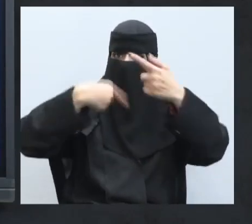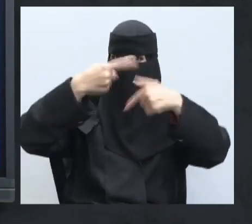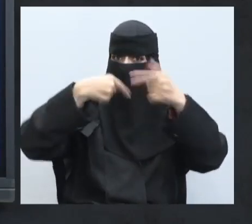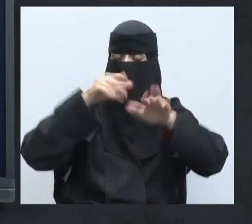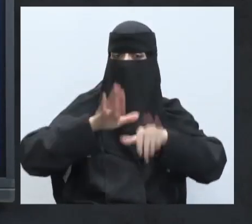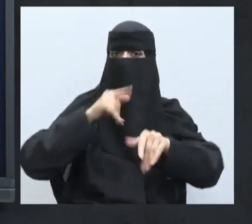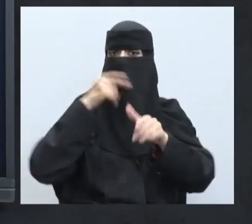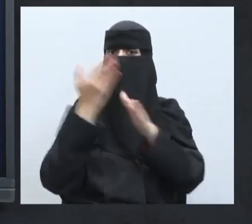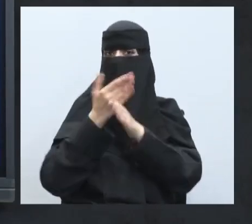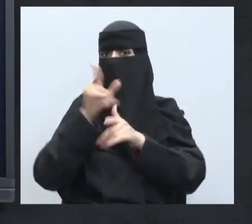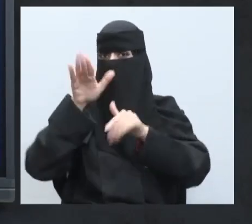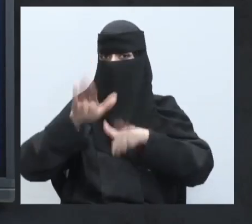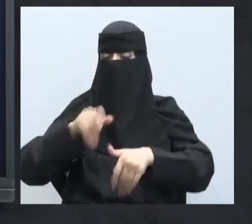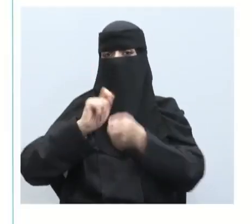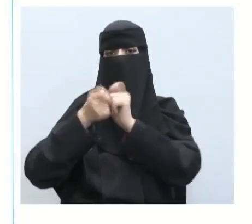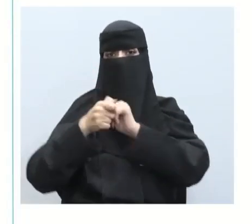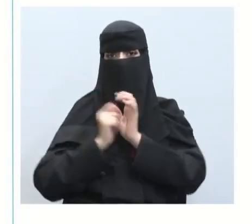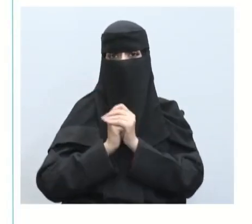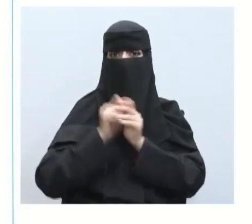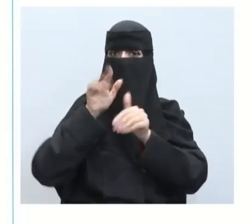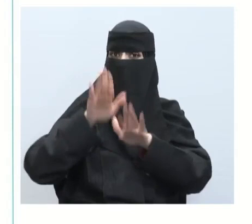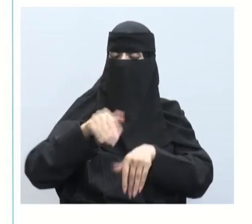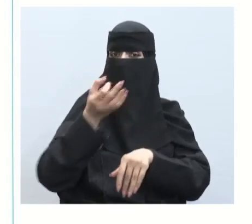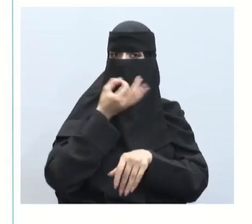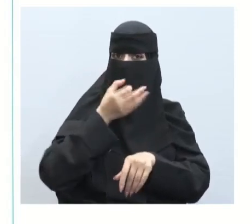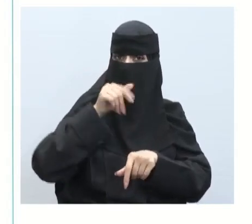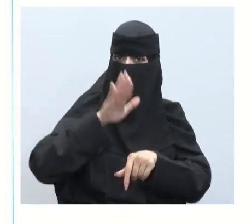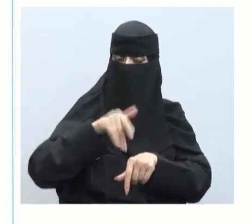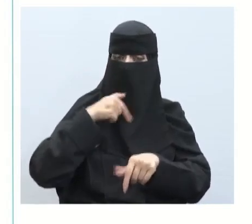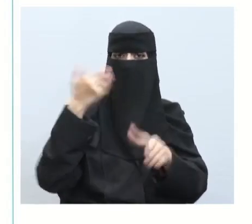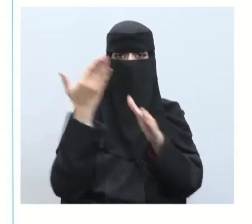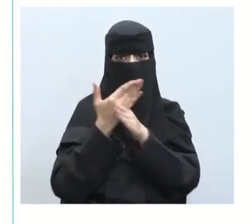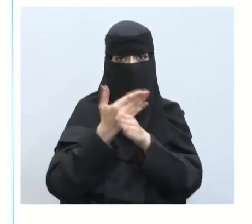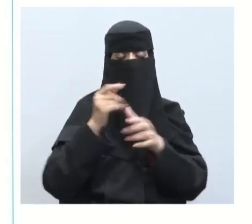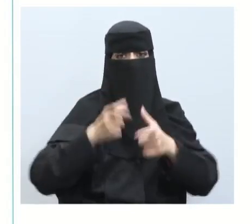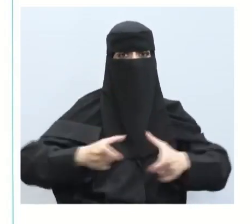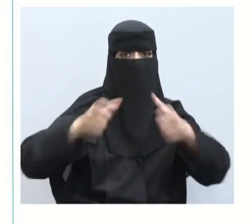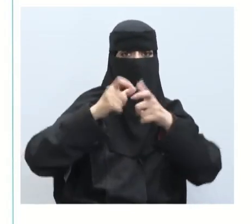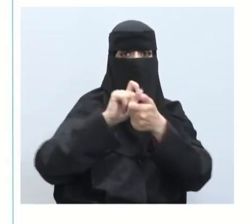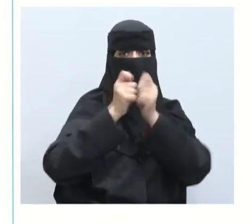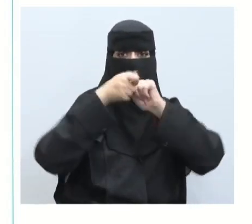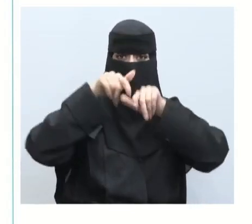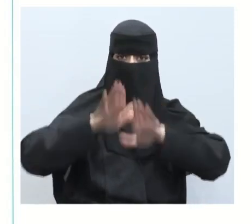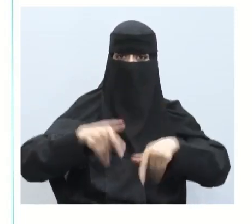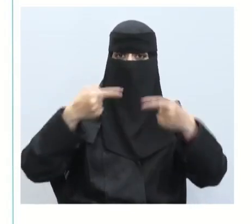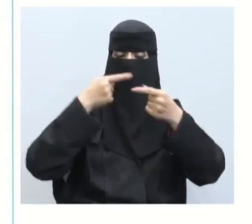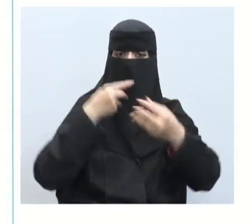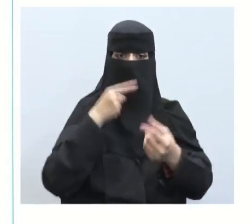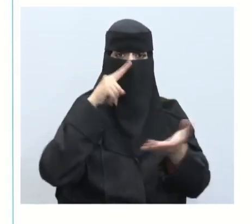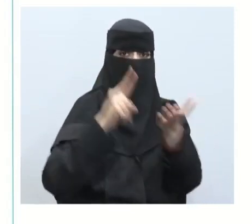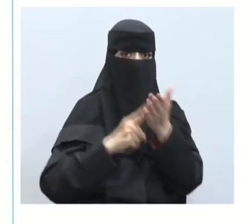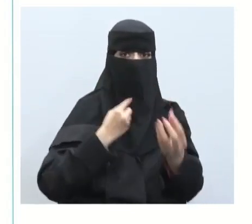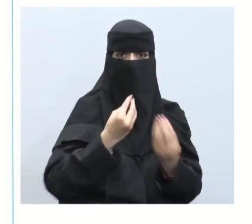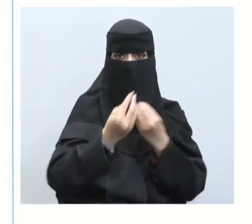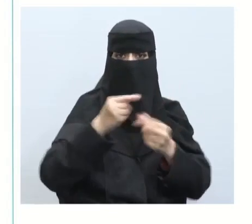مستمر لذلك يحدث هذا التغير وذكرنا ايضا تسبب مجموعه التغيرات التي يجب التعامل معها